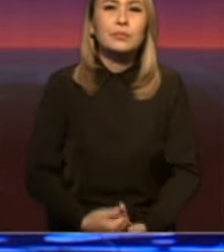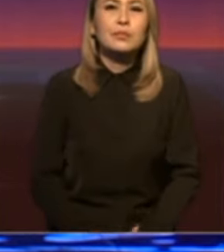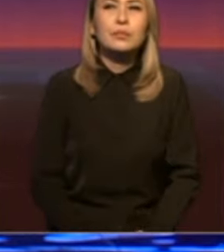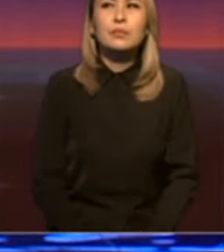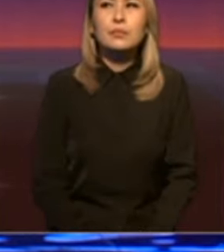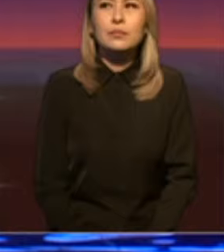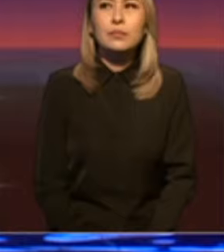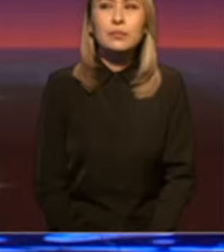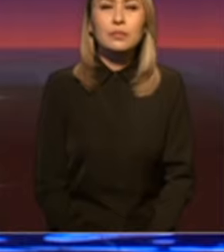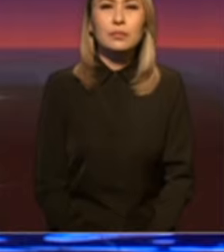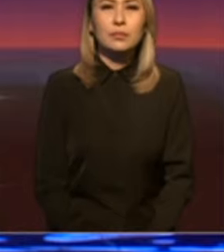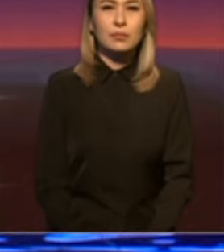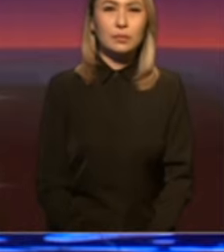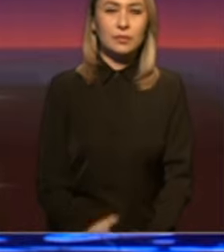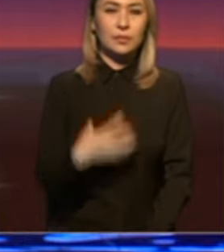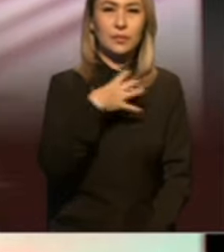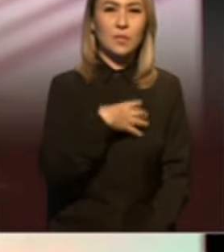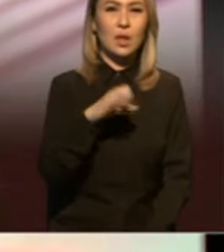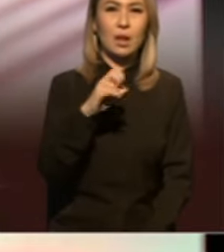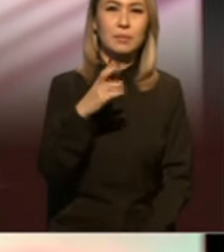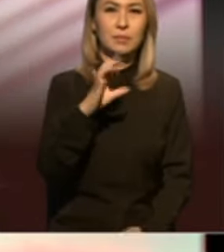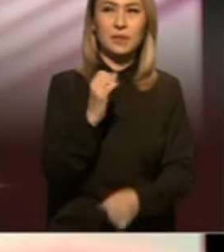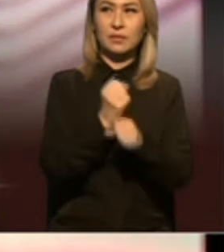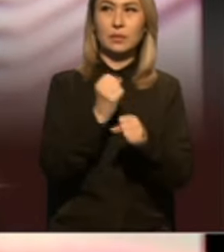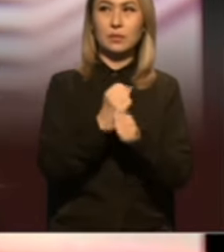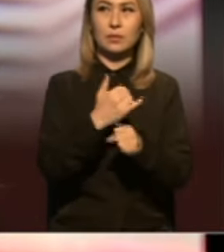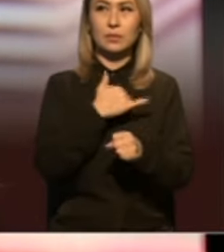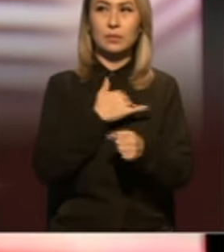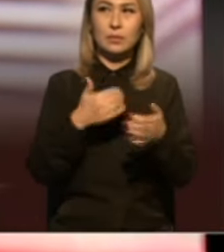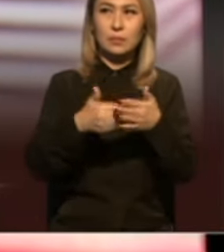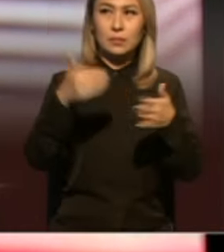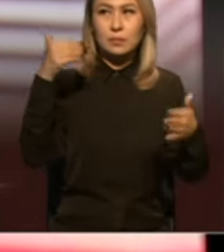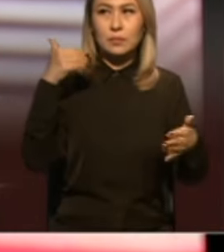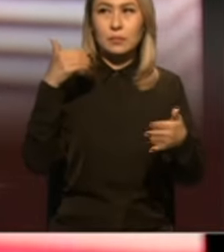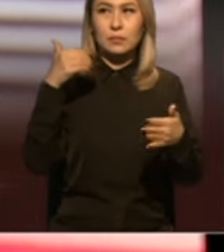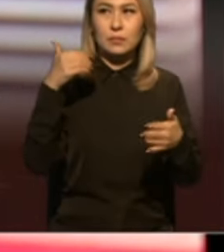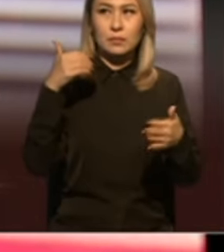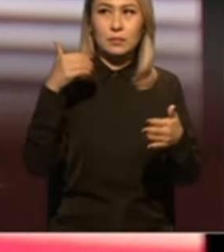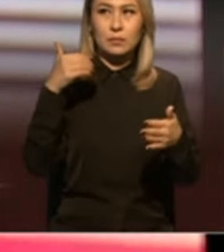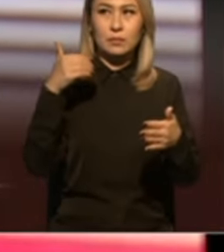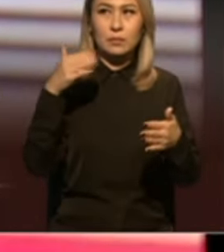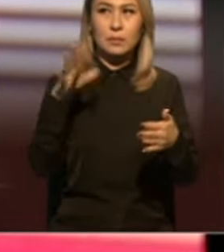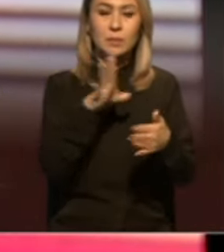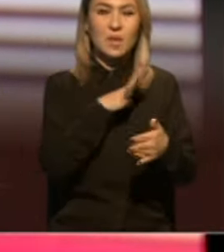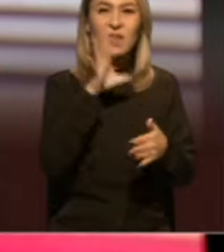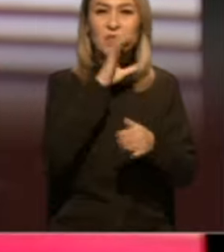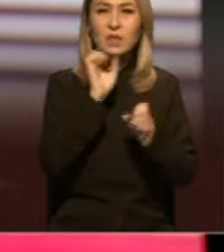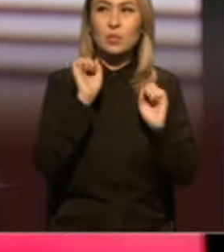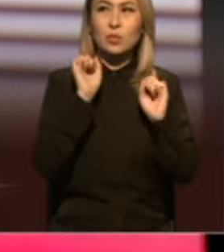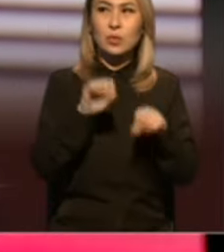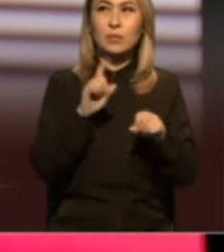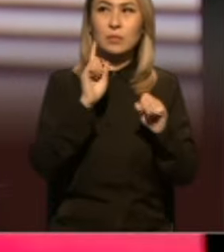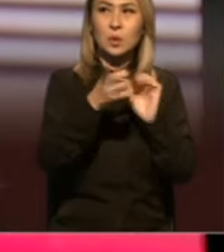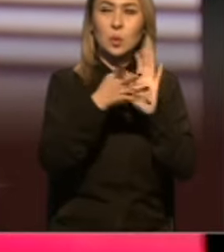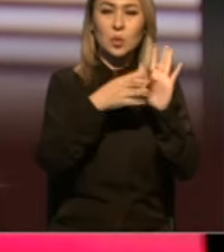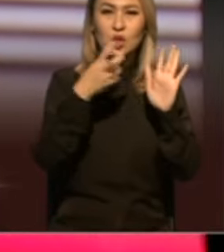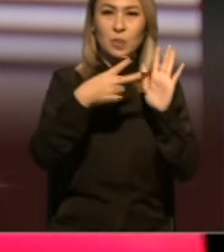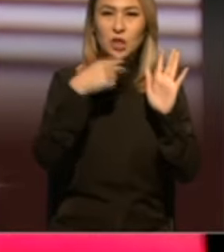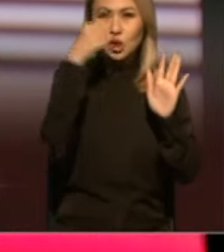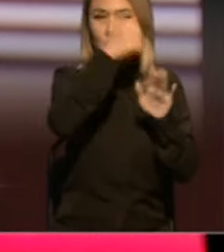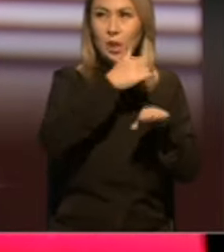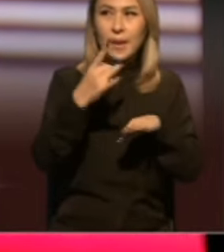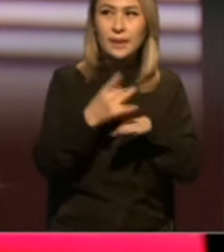Иә. Негізі әліпбиді жасауға бізде бұған дейін де осындай әрекеттер болды. 1920 жылдары